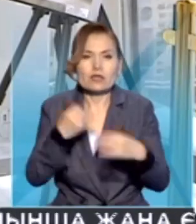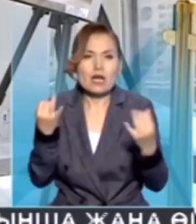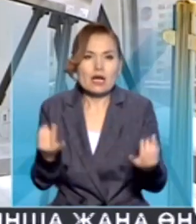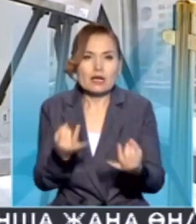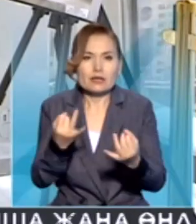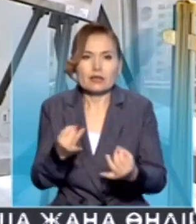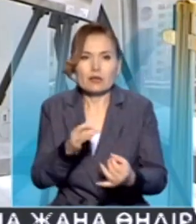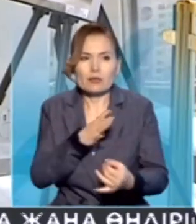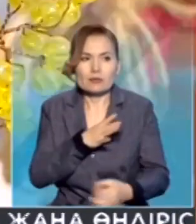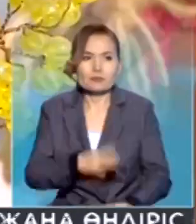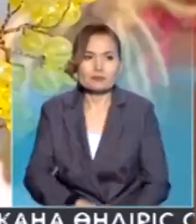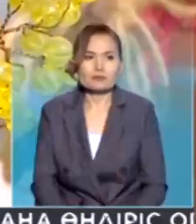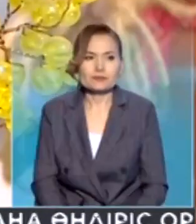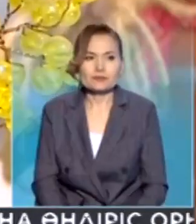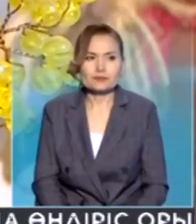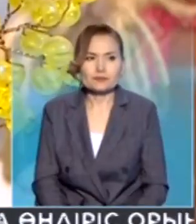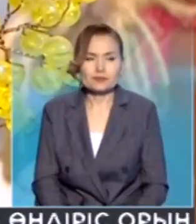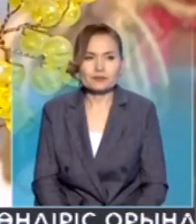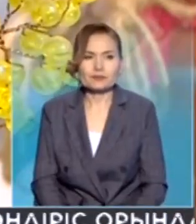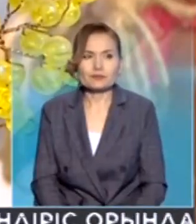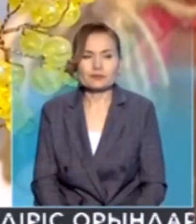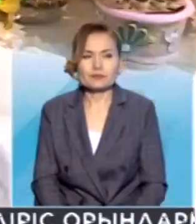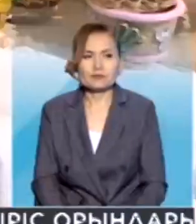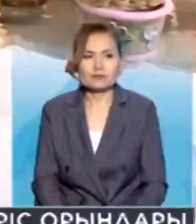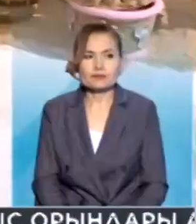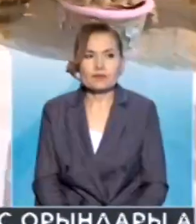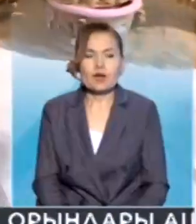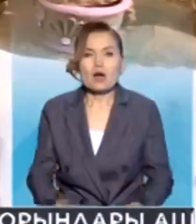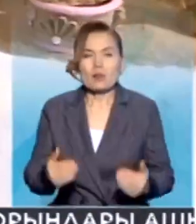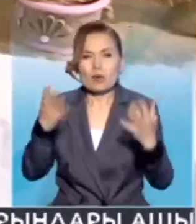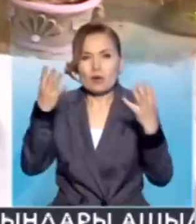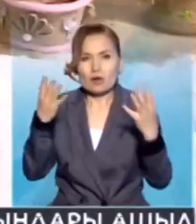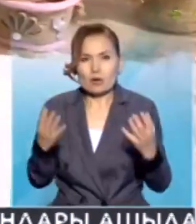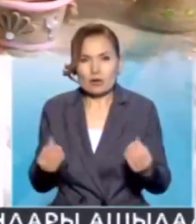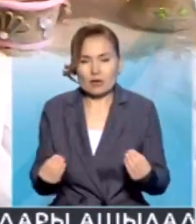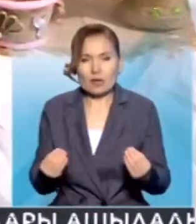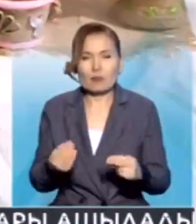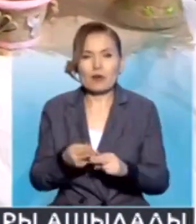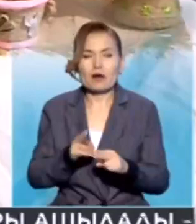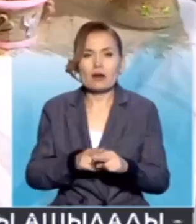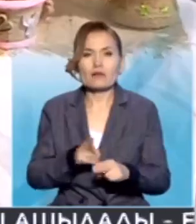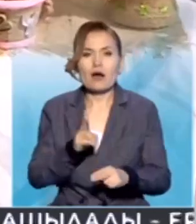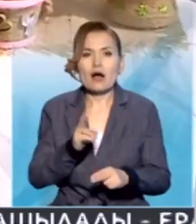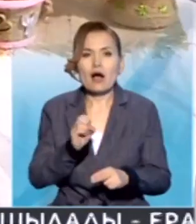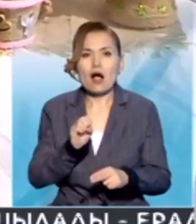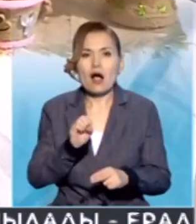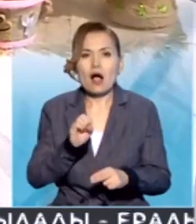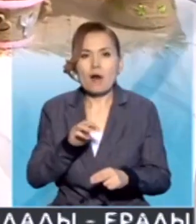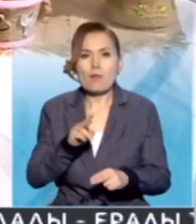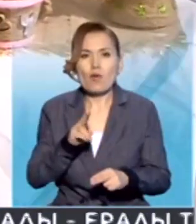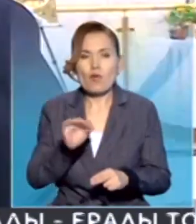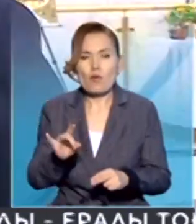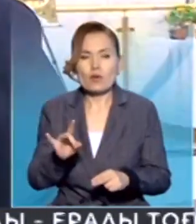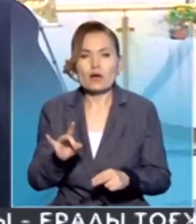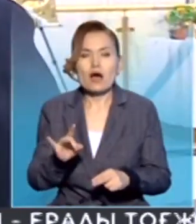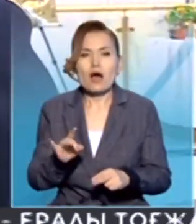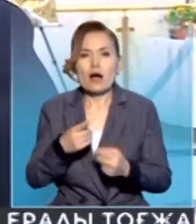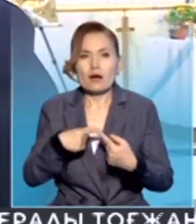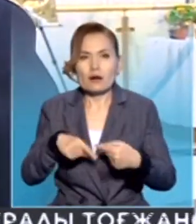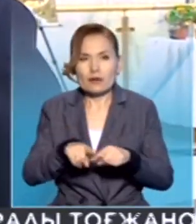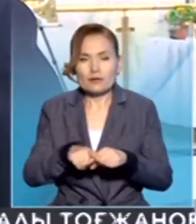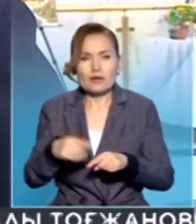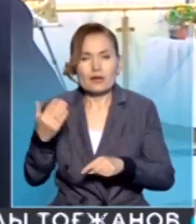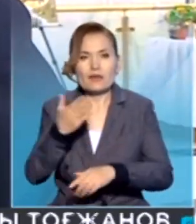шыңдайды дейді ұйымдастырушылар. Бүгінгі шарадағы қамқор қызметі көрсету әлеуметтік орталығында біздің қызмет